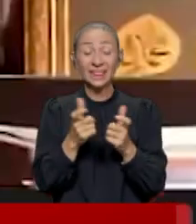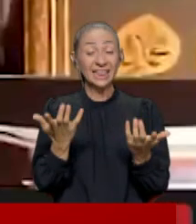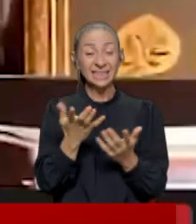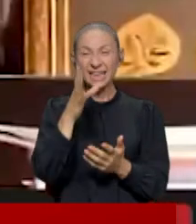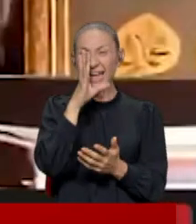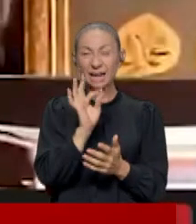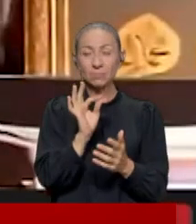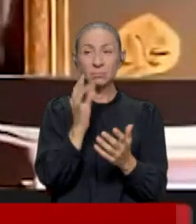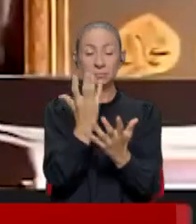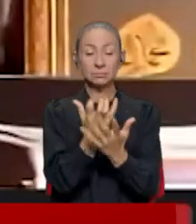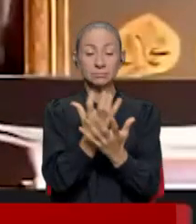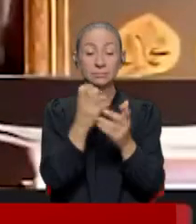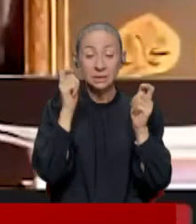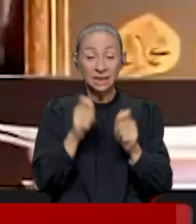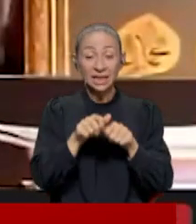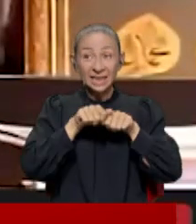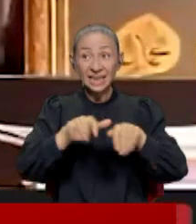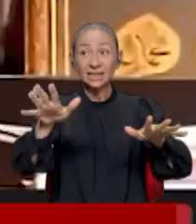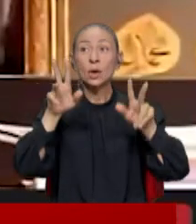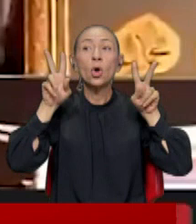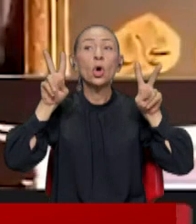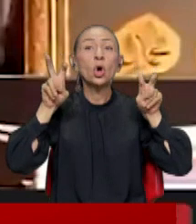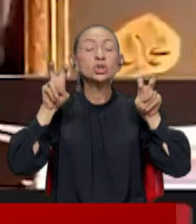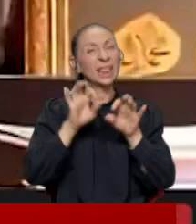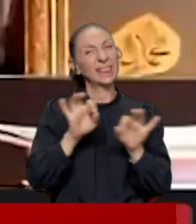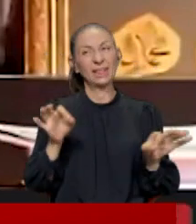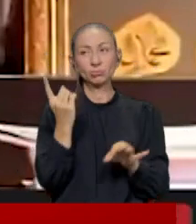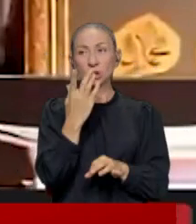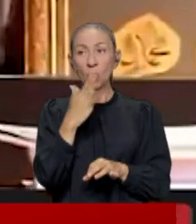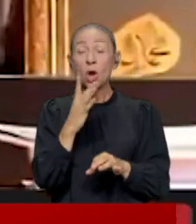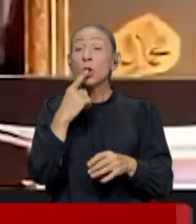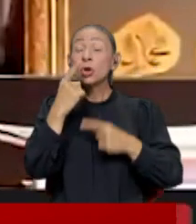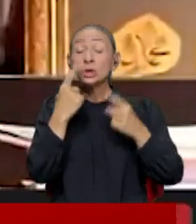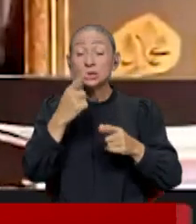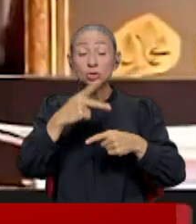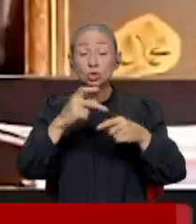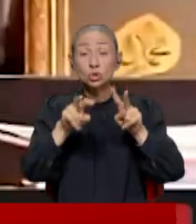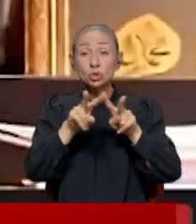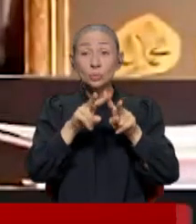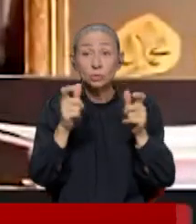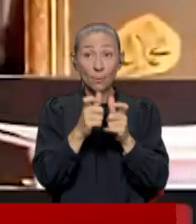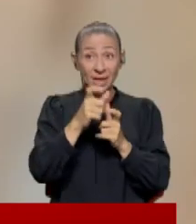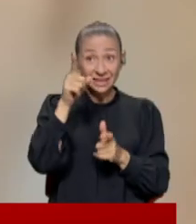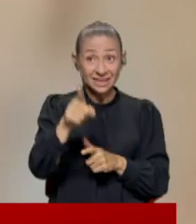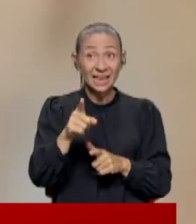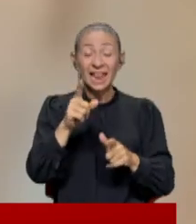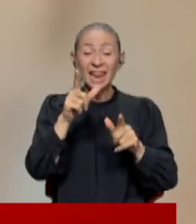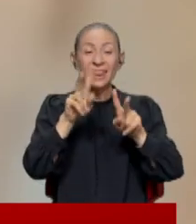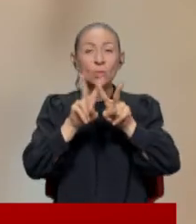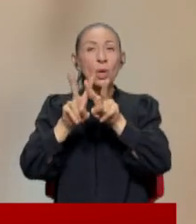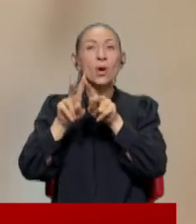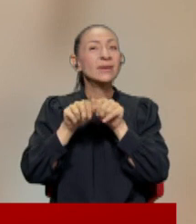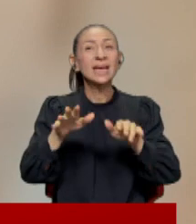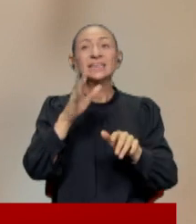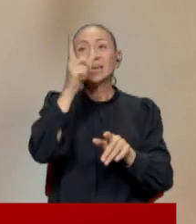ve kim tarafından kayıt altına alınıp yayınlandığı konusunda netlik yok. İddiaya göre Zoom üzerinden yapılan toplantının linki